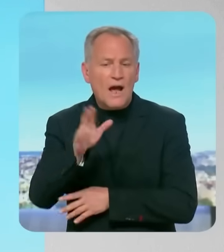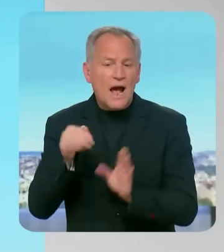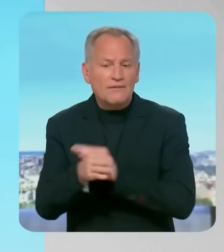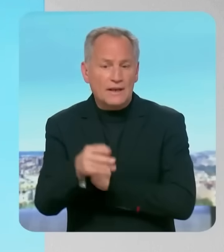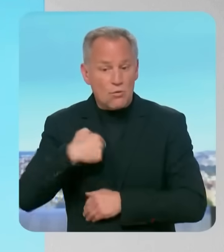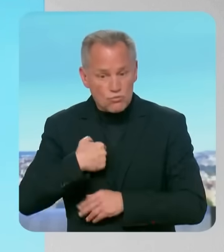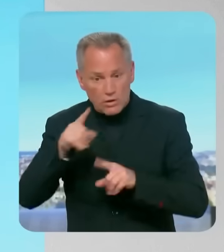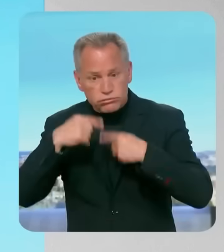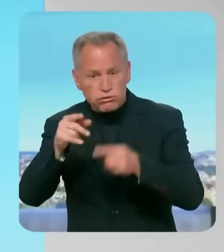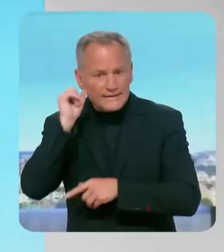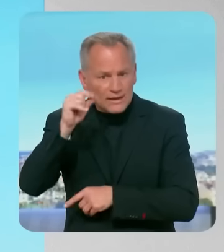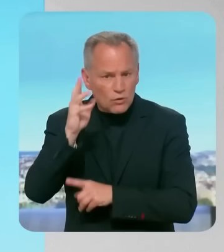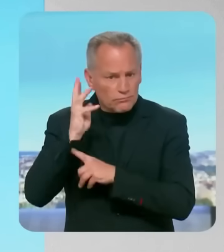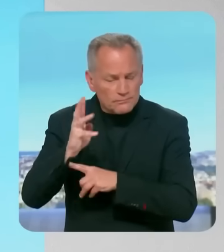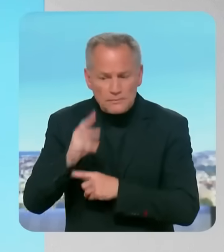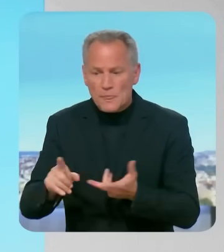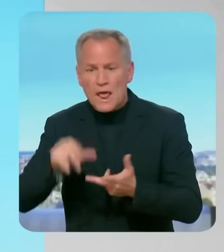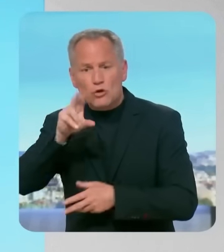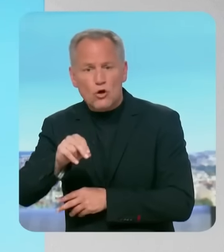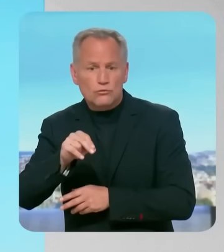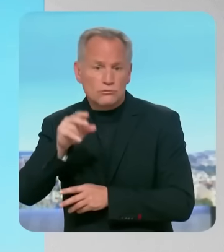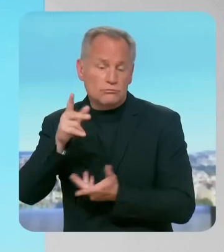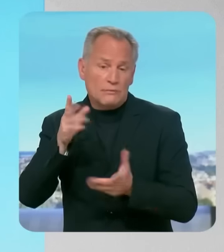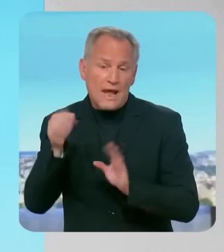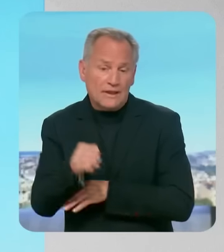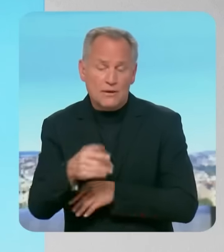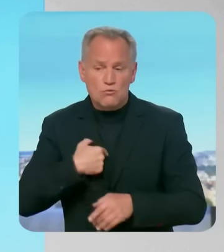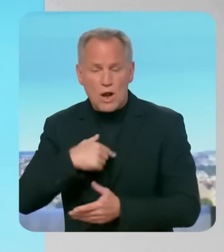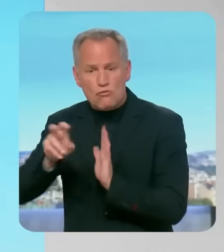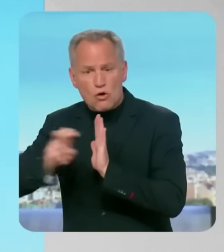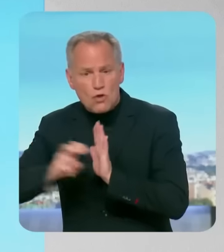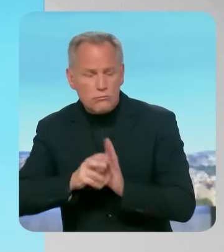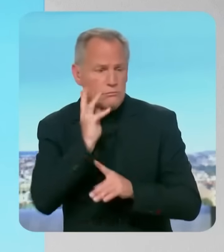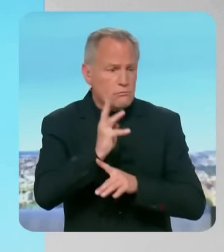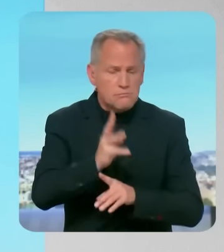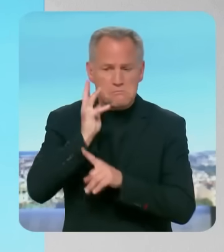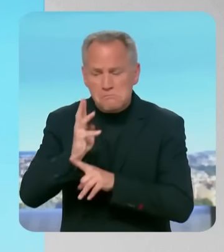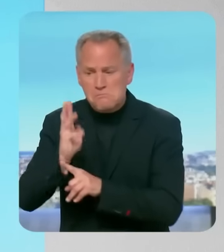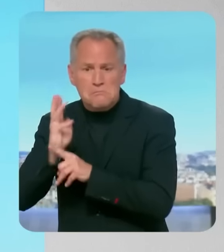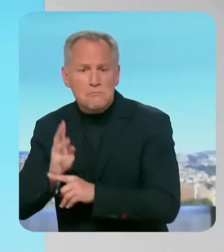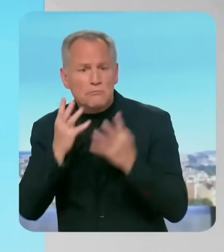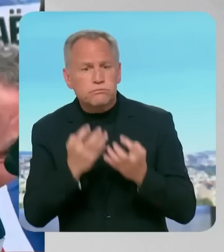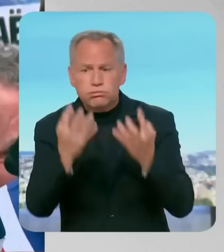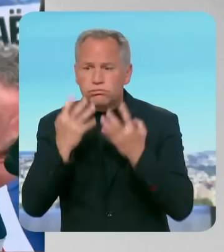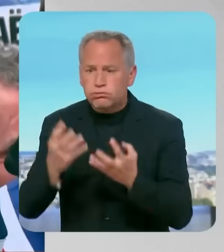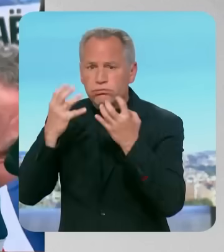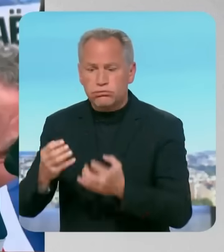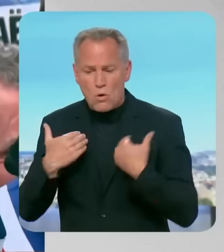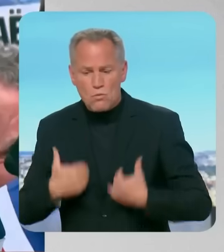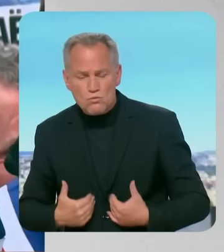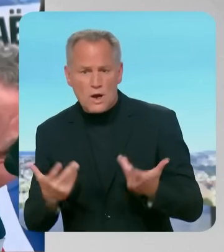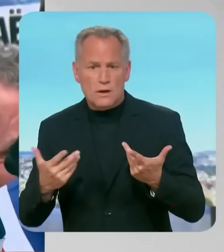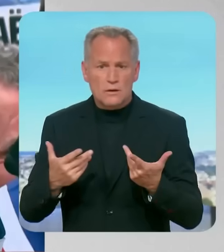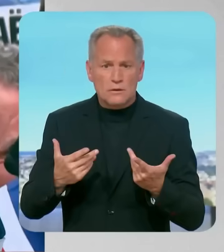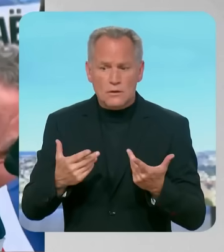le 23 avril prochain, le 30 avril à Grenoble. Et nous menons la campagne avec toutes les forces de notre mouvement. Et c'est la chance que nous avons. Et je suis fière que Jean-Luc